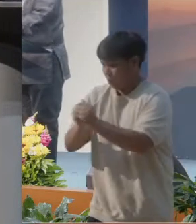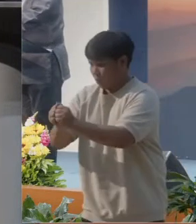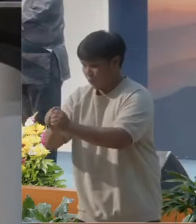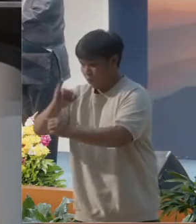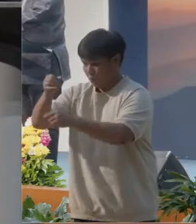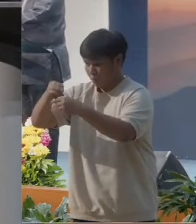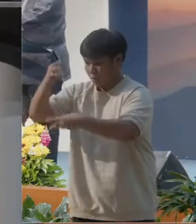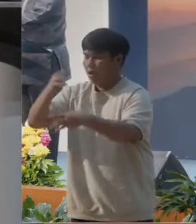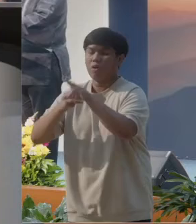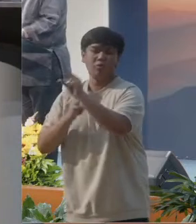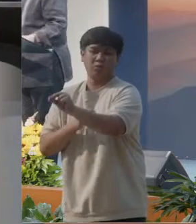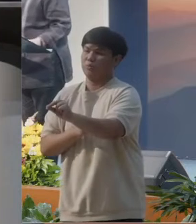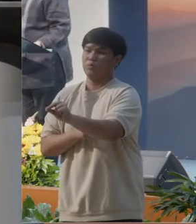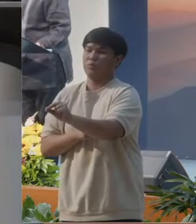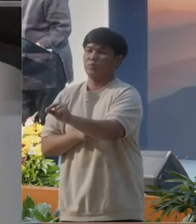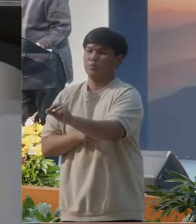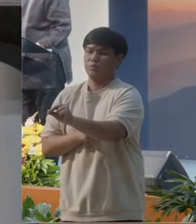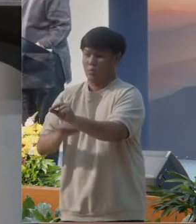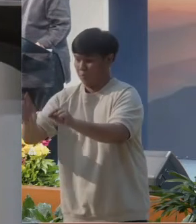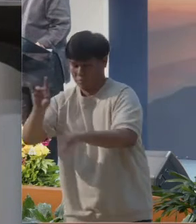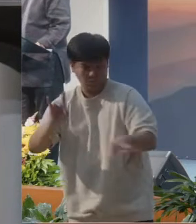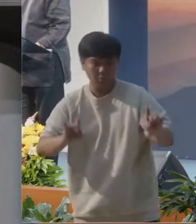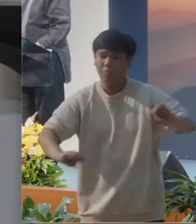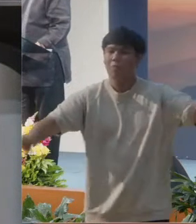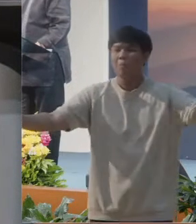Di po ba? Walang pinanigan.